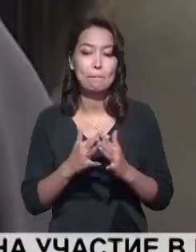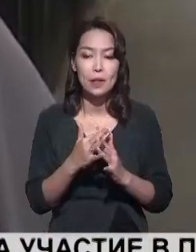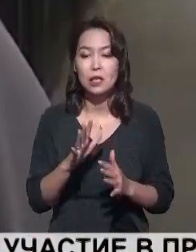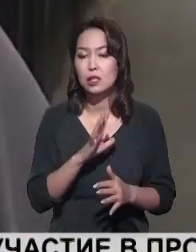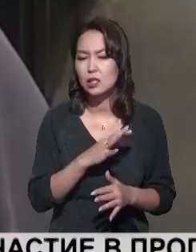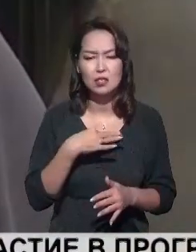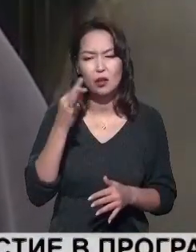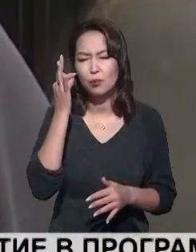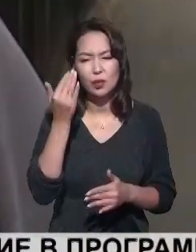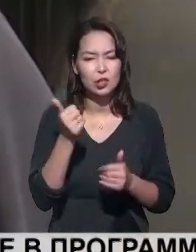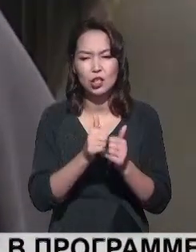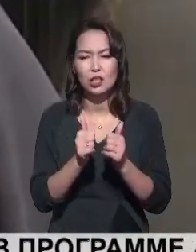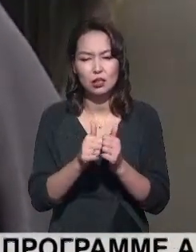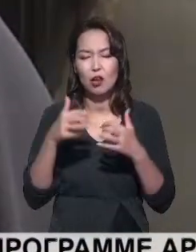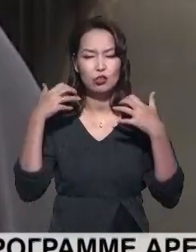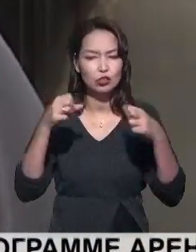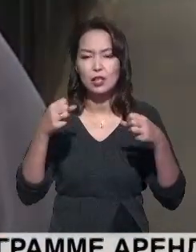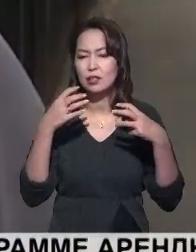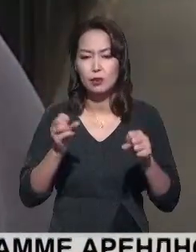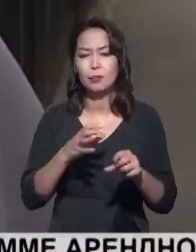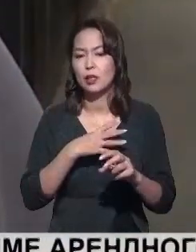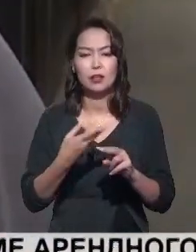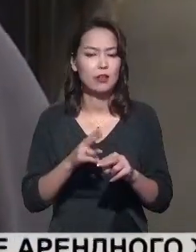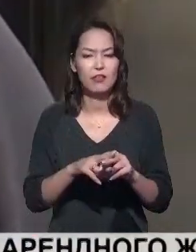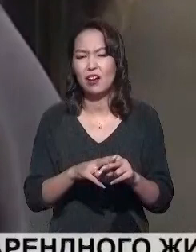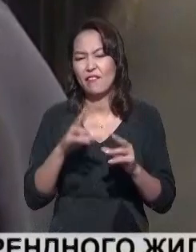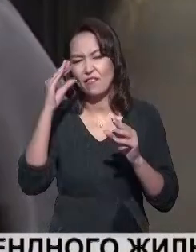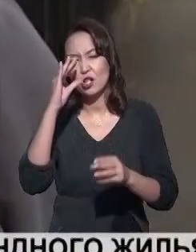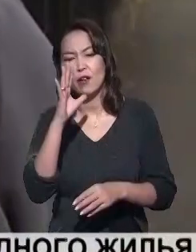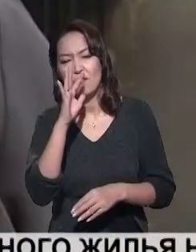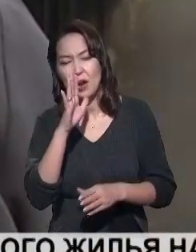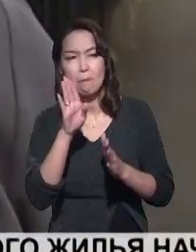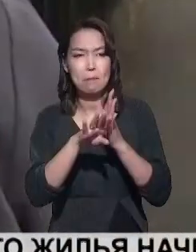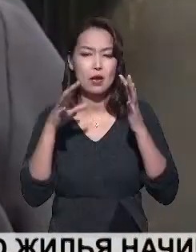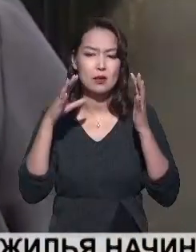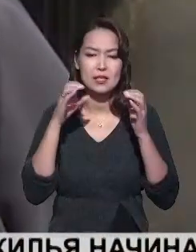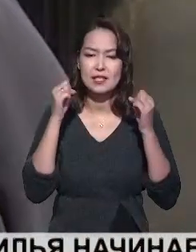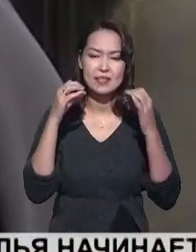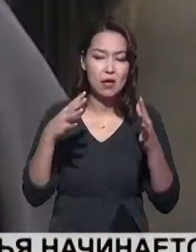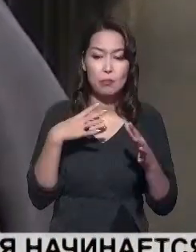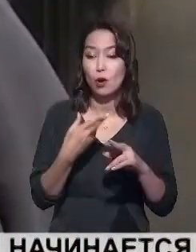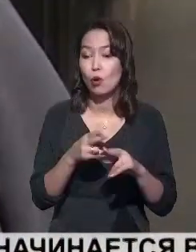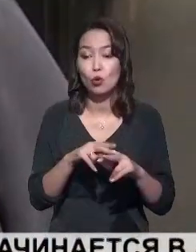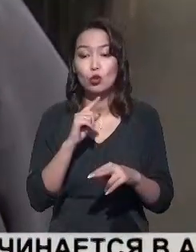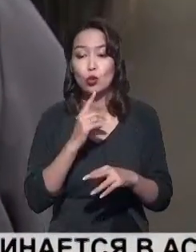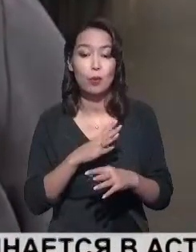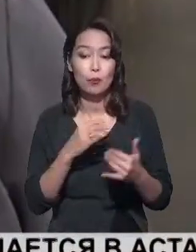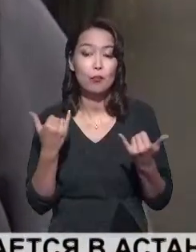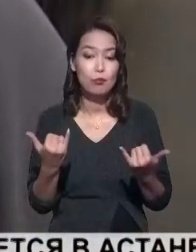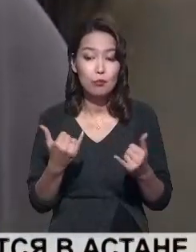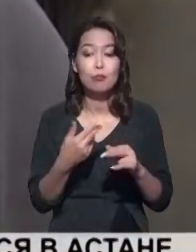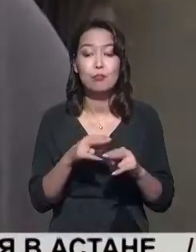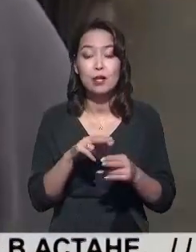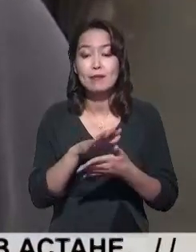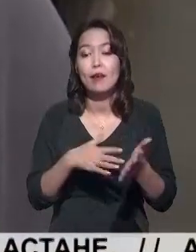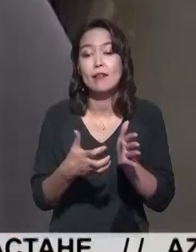Я помню, как часто отключали свет. Да, и вот это вечернее время, которое было без света, это было очень тяжело. И сейчас предвидится в дальнейшем